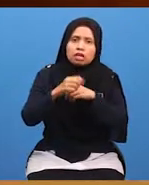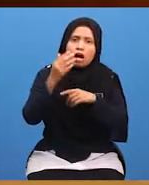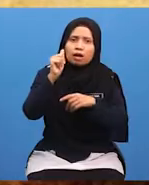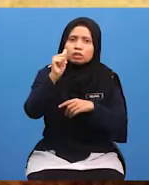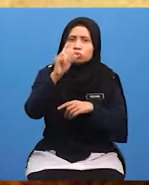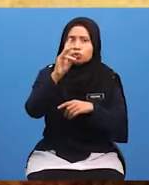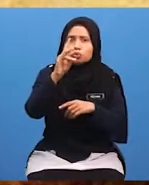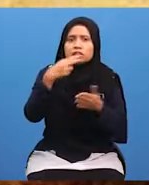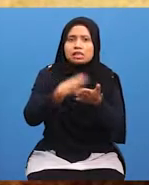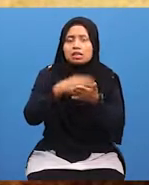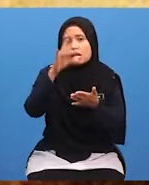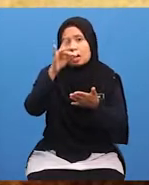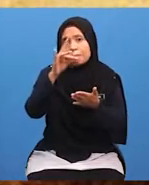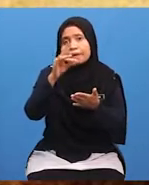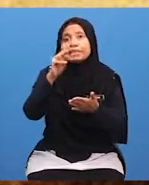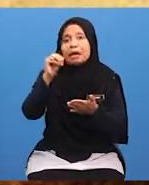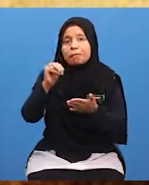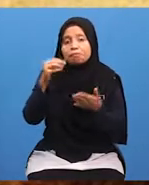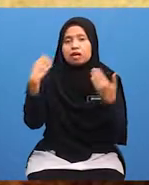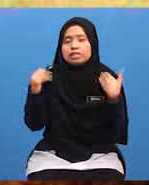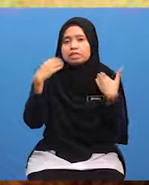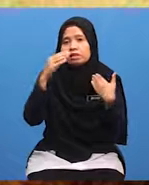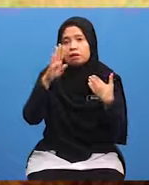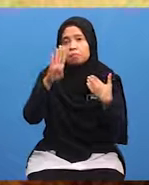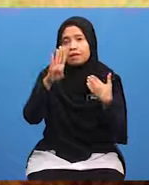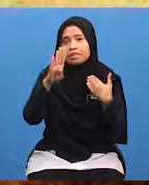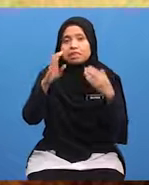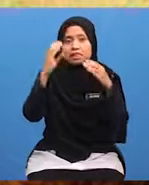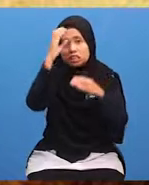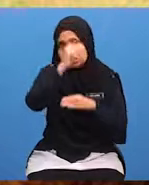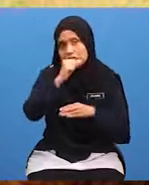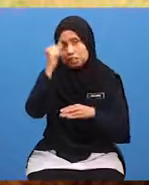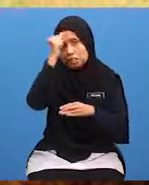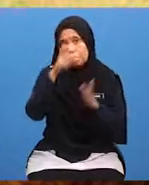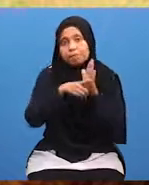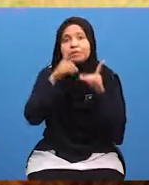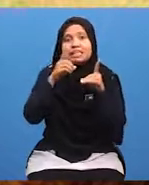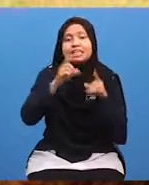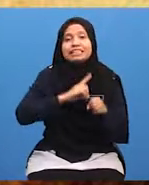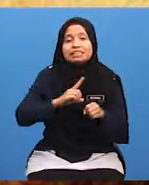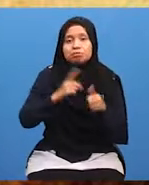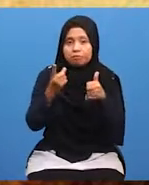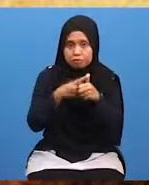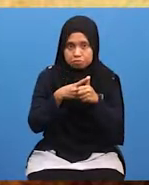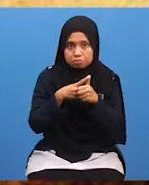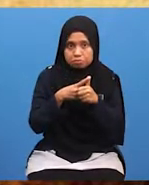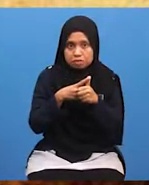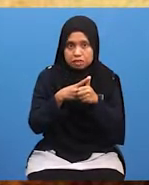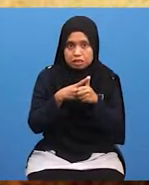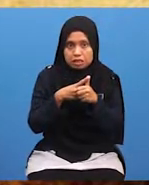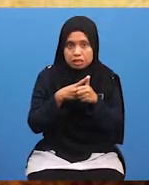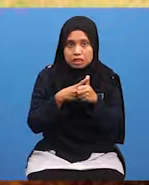Masihi. Terdapat empat ciri pendidikan Islam dan ciri-ciri tersebut adalah yang pertama,